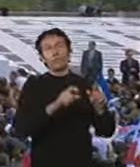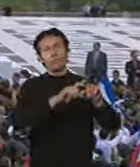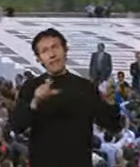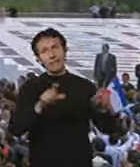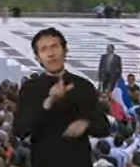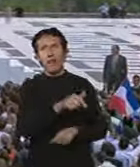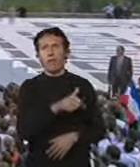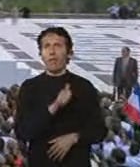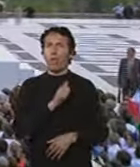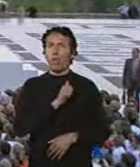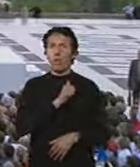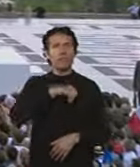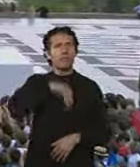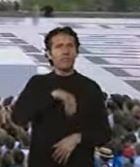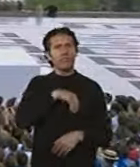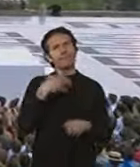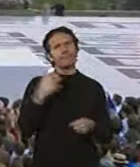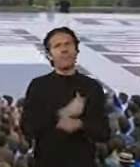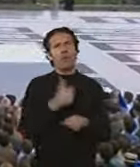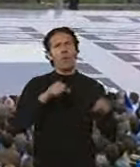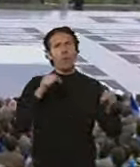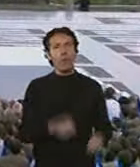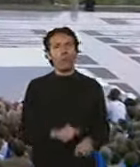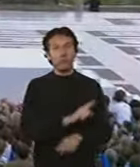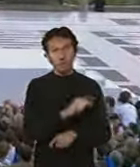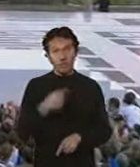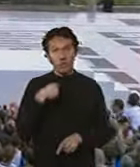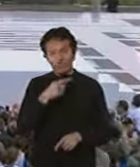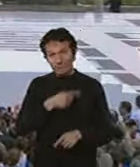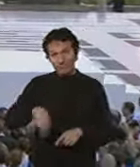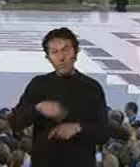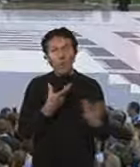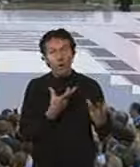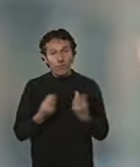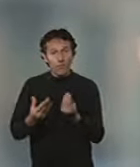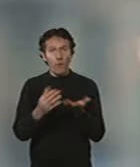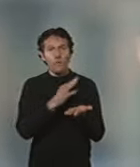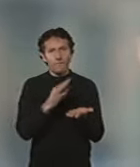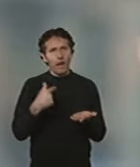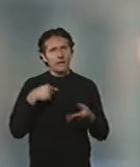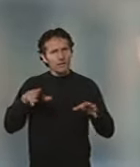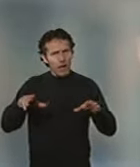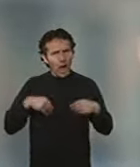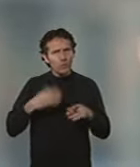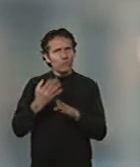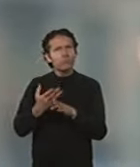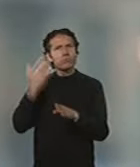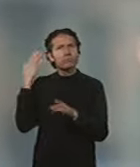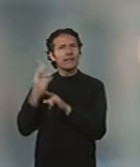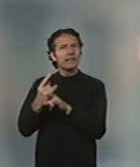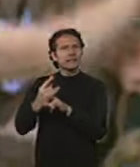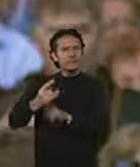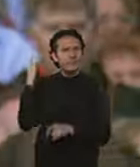à vous en arroger le monopole nous sommes le peuple de France et nous assumons l'histoire de